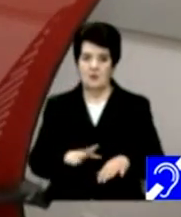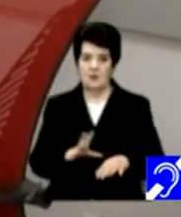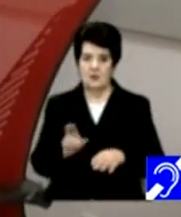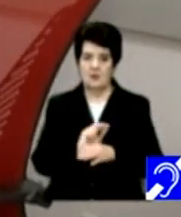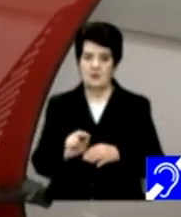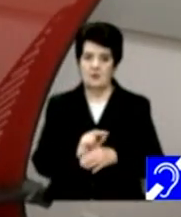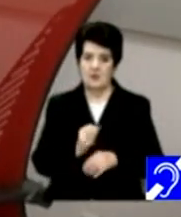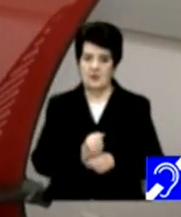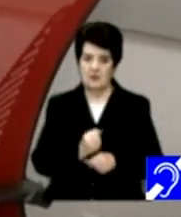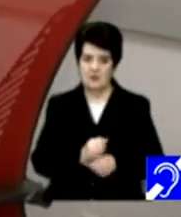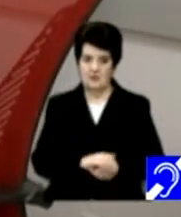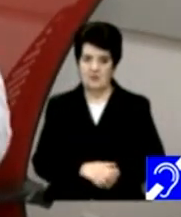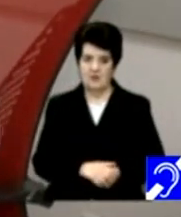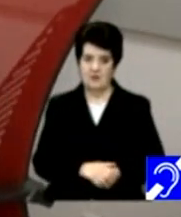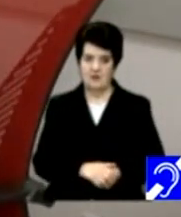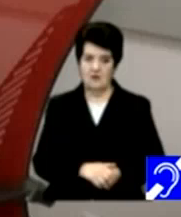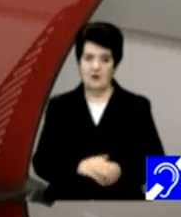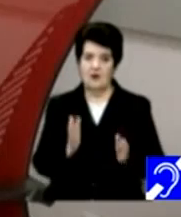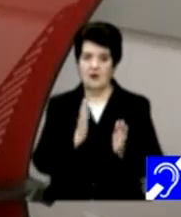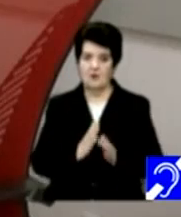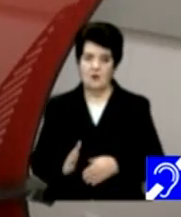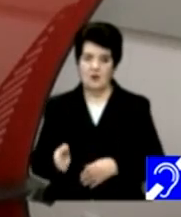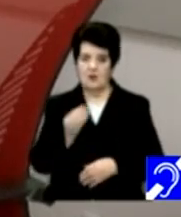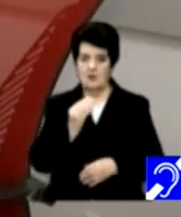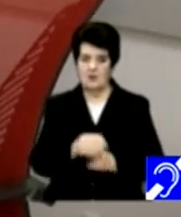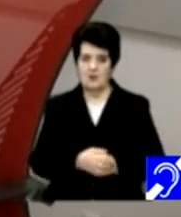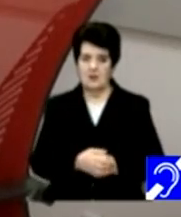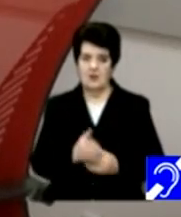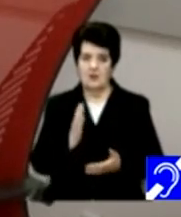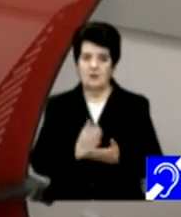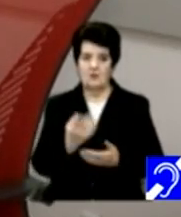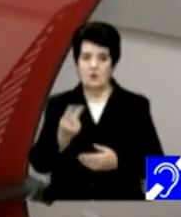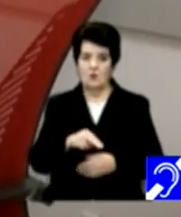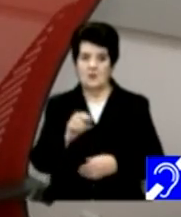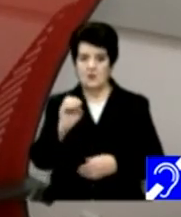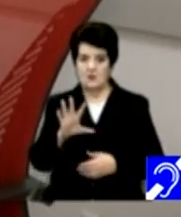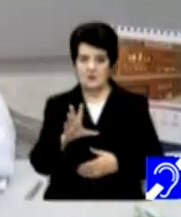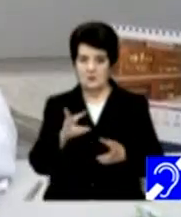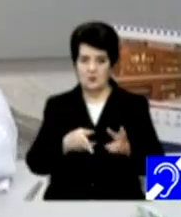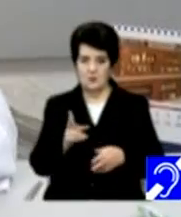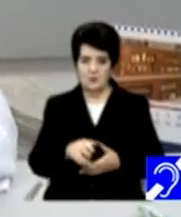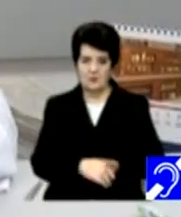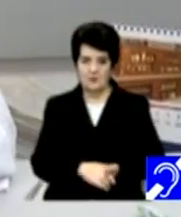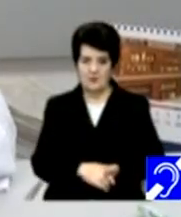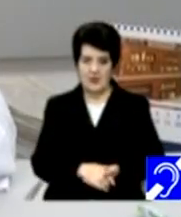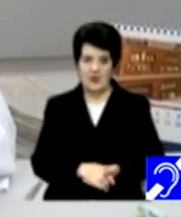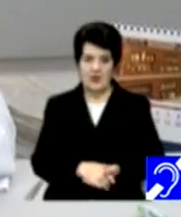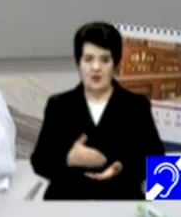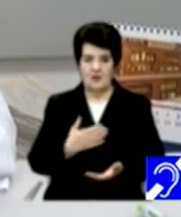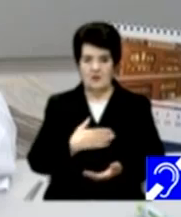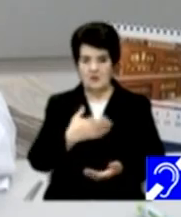tratamentele și... Da, și regulat m-am luat. Dumneavoastră ați avut un infarct în 2015. Da. Obiceiurile